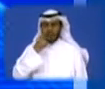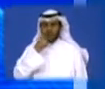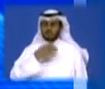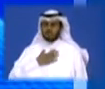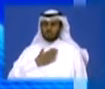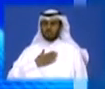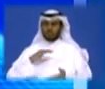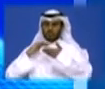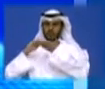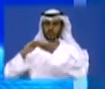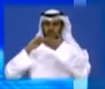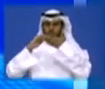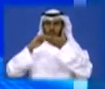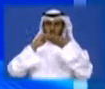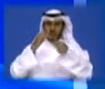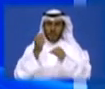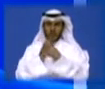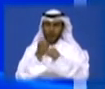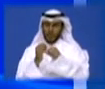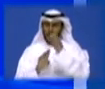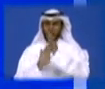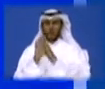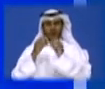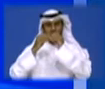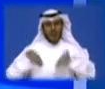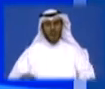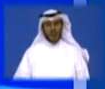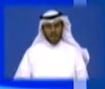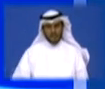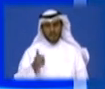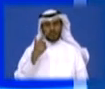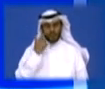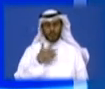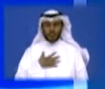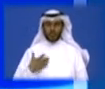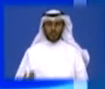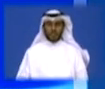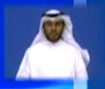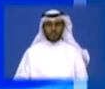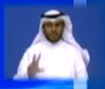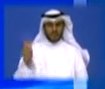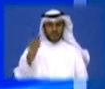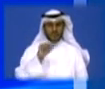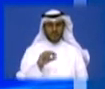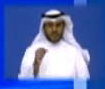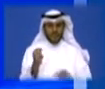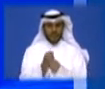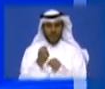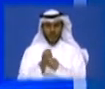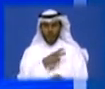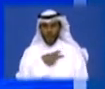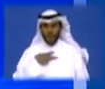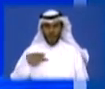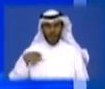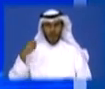القاها سموها رئيس مجلس الوزراء والتي تناول فيها التوجهات الرئيسيه وفلسفه العمل الحكومي